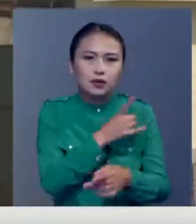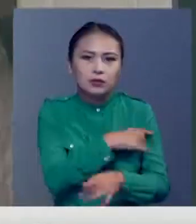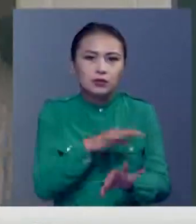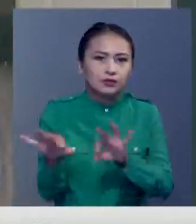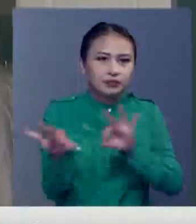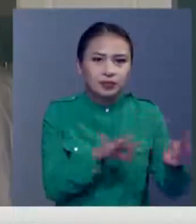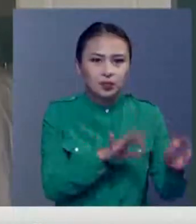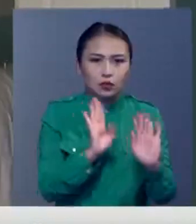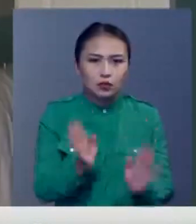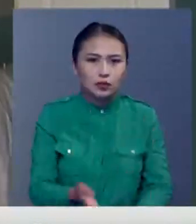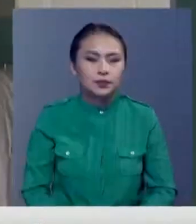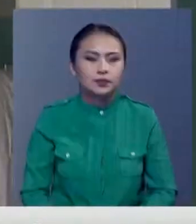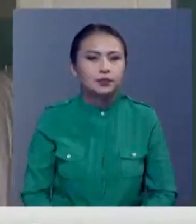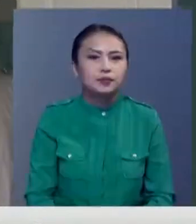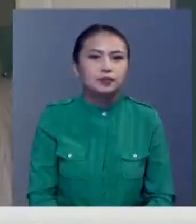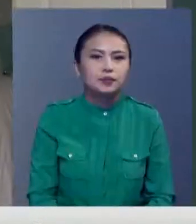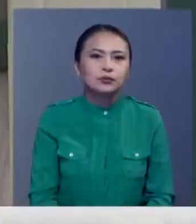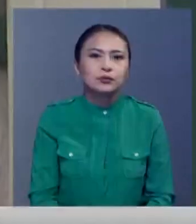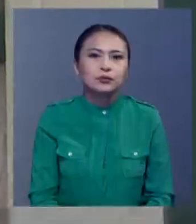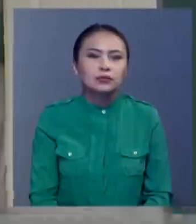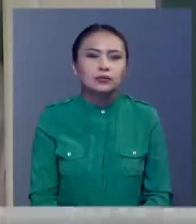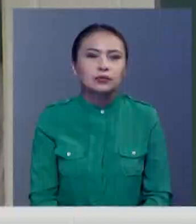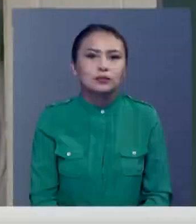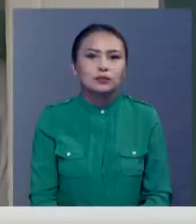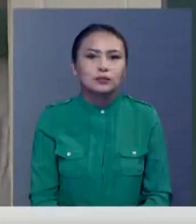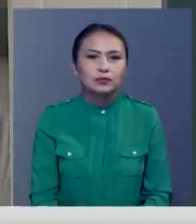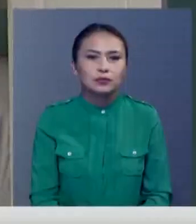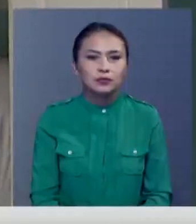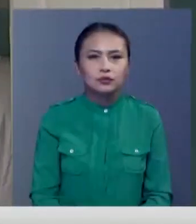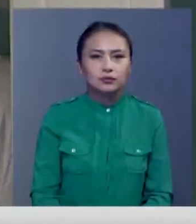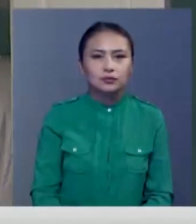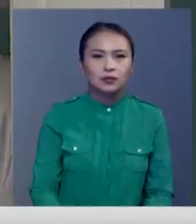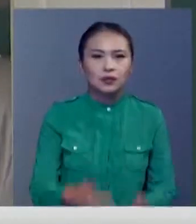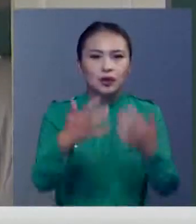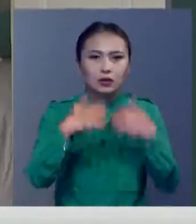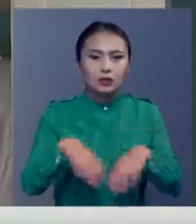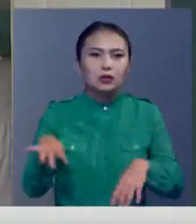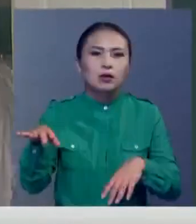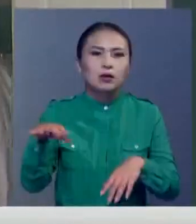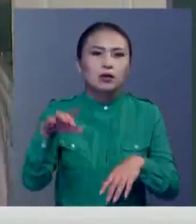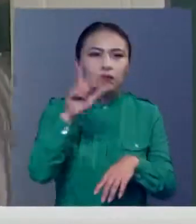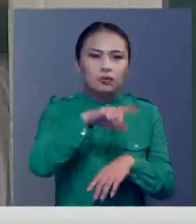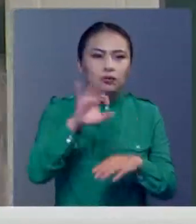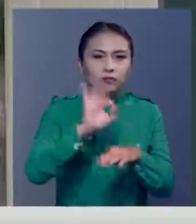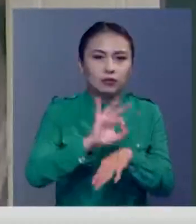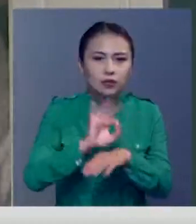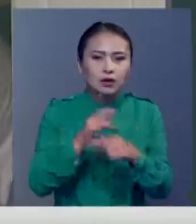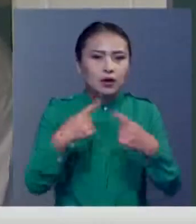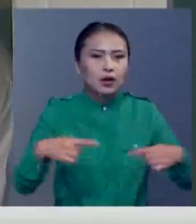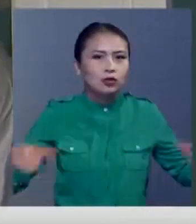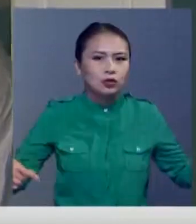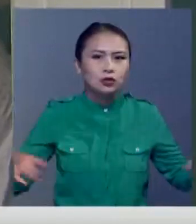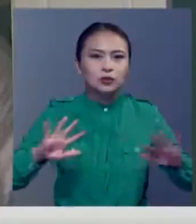барады. Жетісіне бір екі-үш больной, екі-үш науқасты біз санавиациямен қалаға жіберіп жатамыз. Әртүрлі